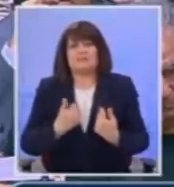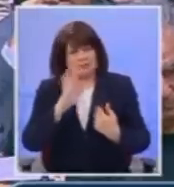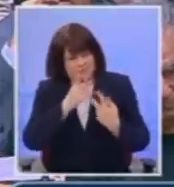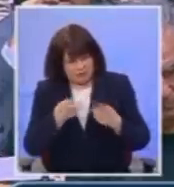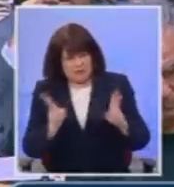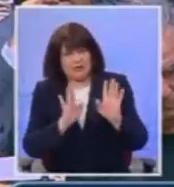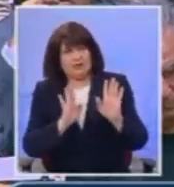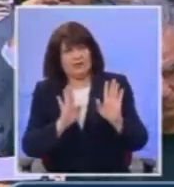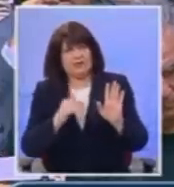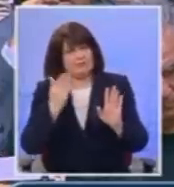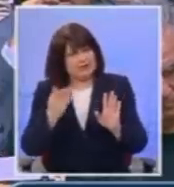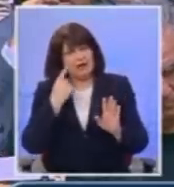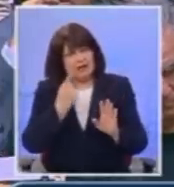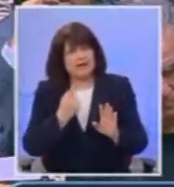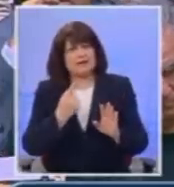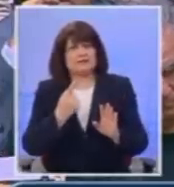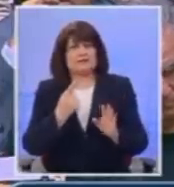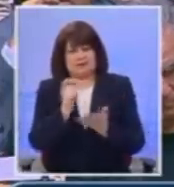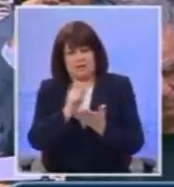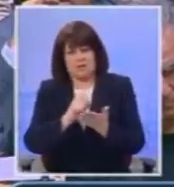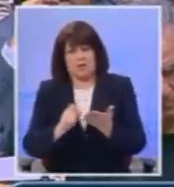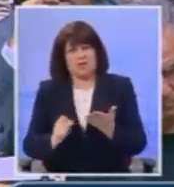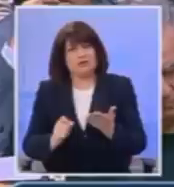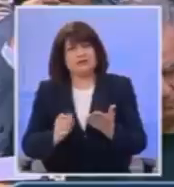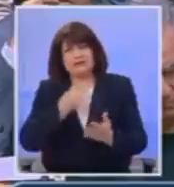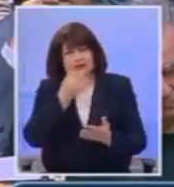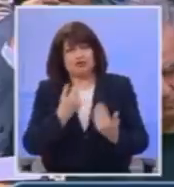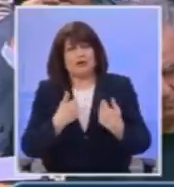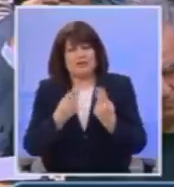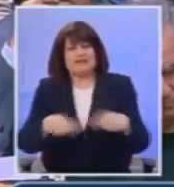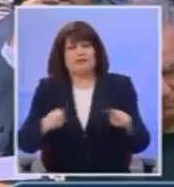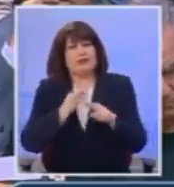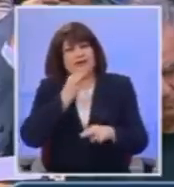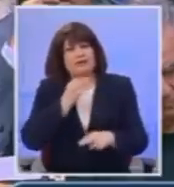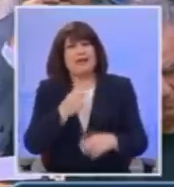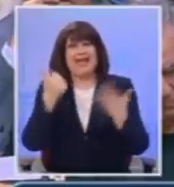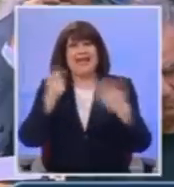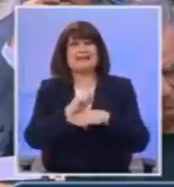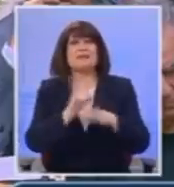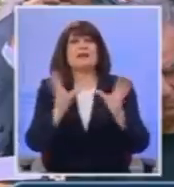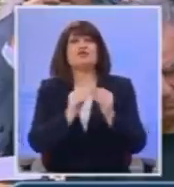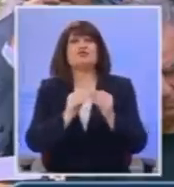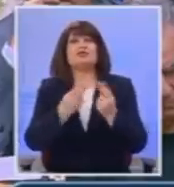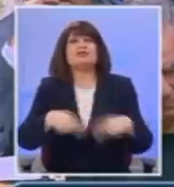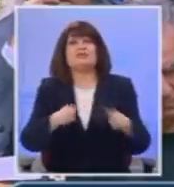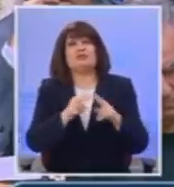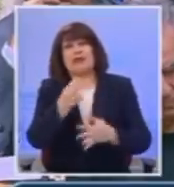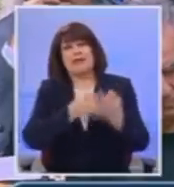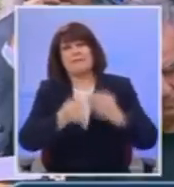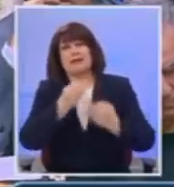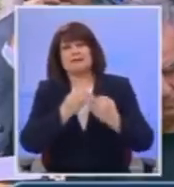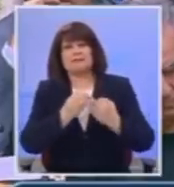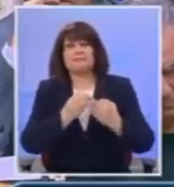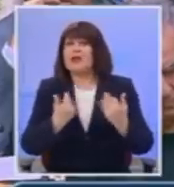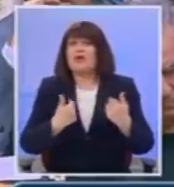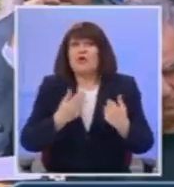μου. Μπορείτε να τη δείτε τη γραπτή ερώτηση. Επιτρέψτε μου. Ποιες είναι οι αναφορές μας στα συμβούλια. Μιλήσατε 6 λεπτά για τα συμβούλια. Για κάτι